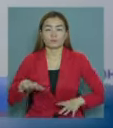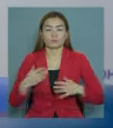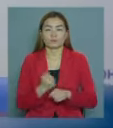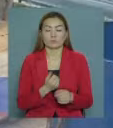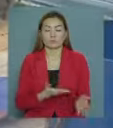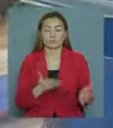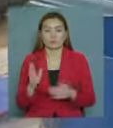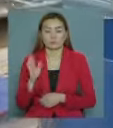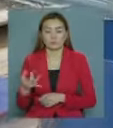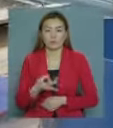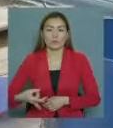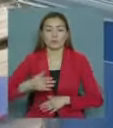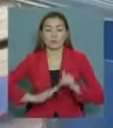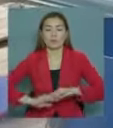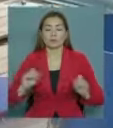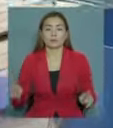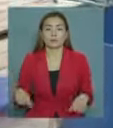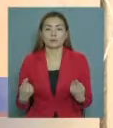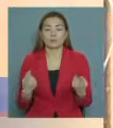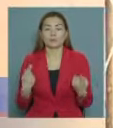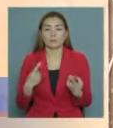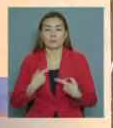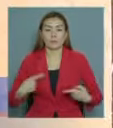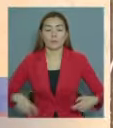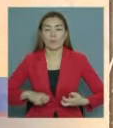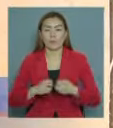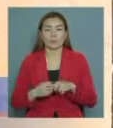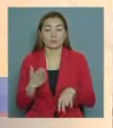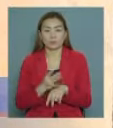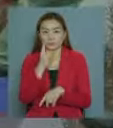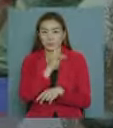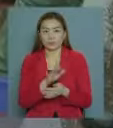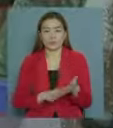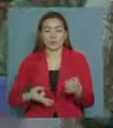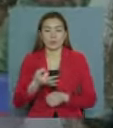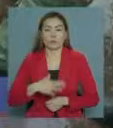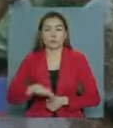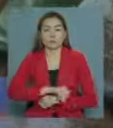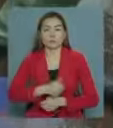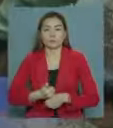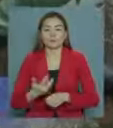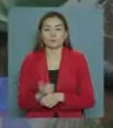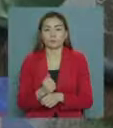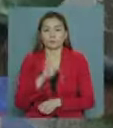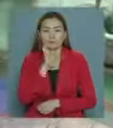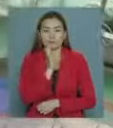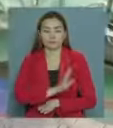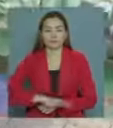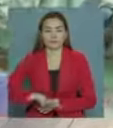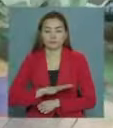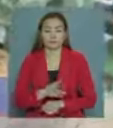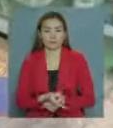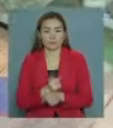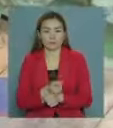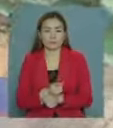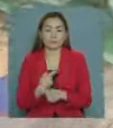тартылады. Өңірде бұл саланың дамуын тежеп тұрған факторлар жетерлік. Мұнайдан кейінгі облысымыздың басты табыс көзі су маржандары. Браконьерлік